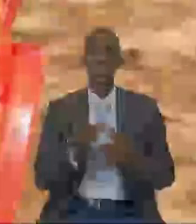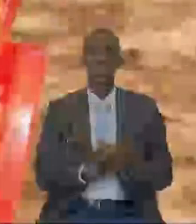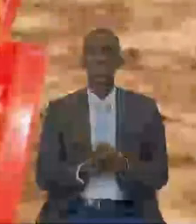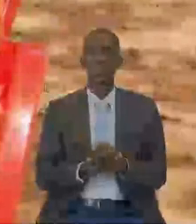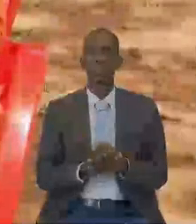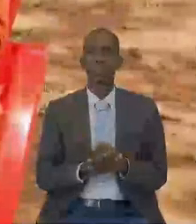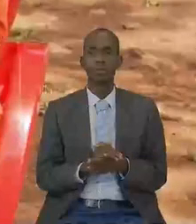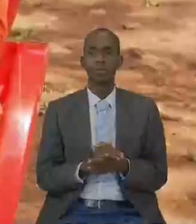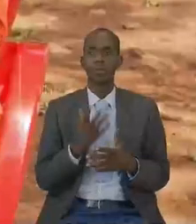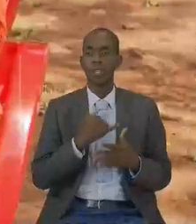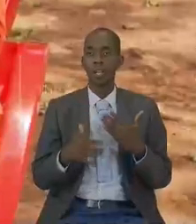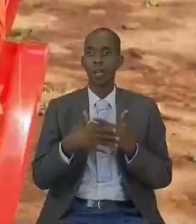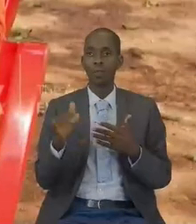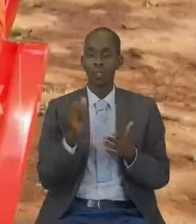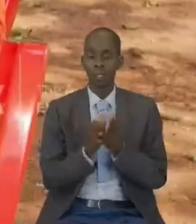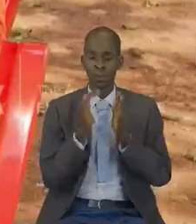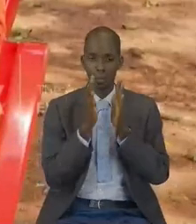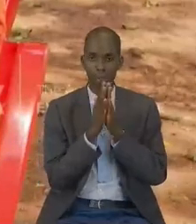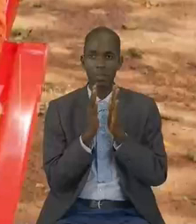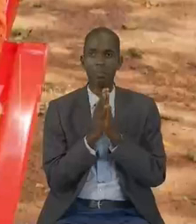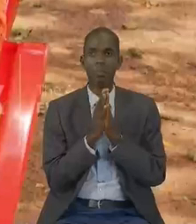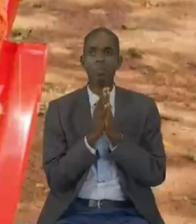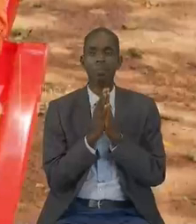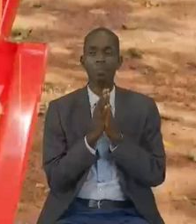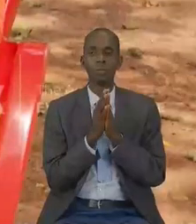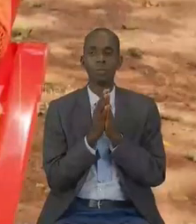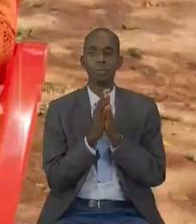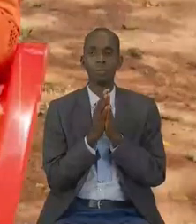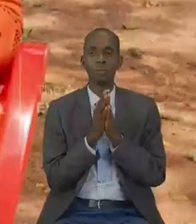nom de Jésus. Et après cette prière,